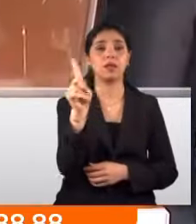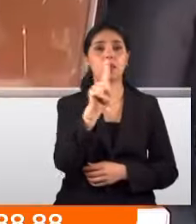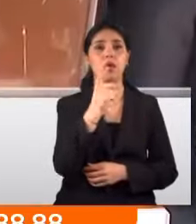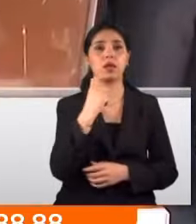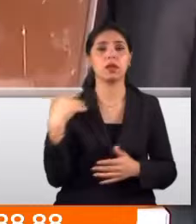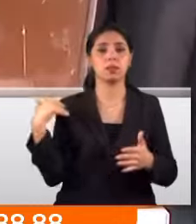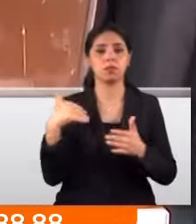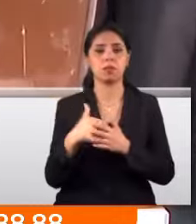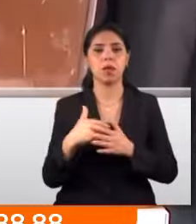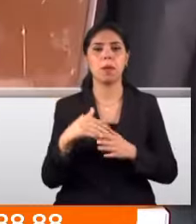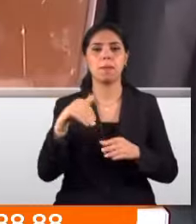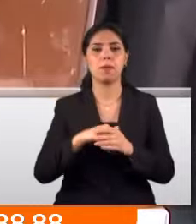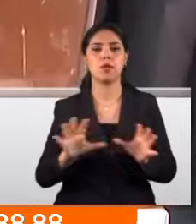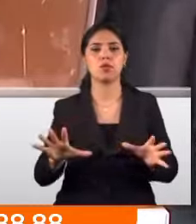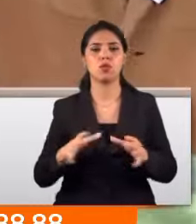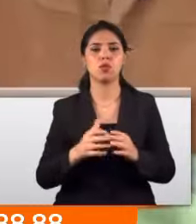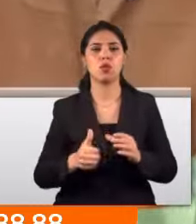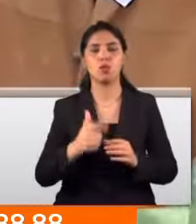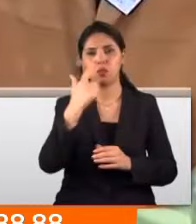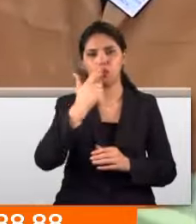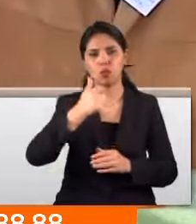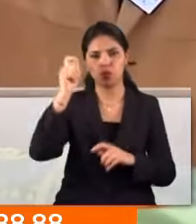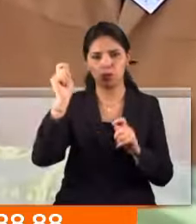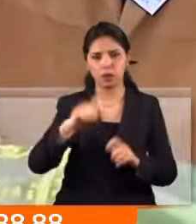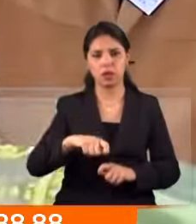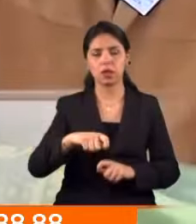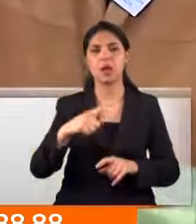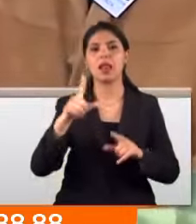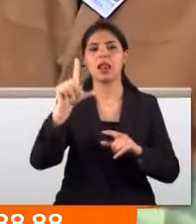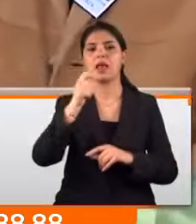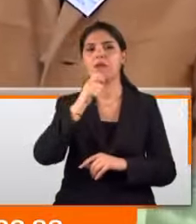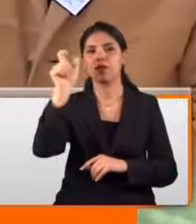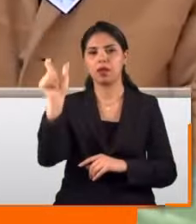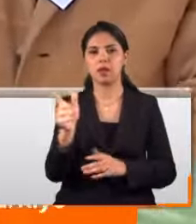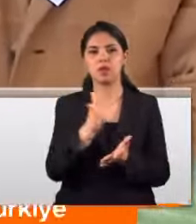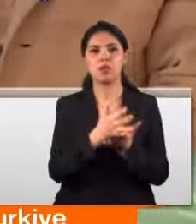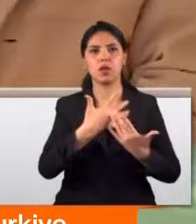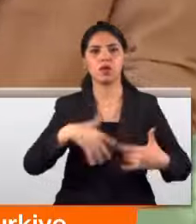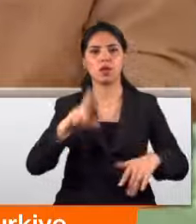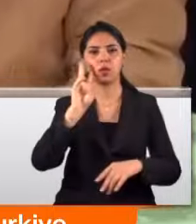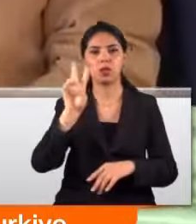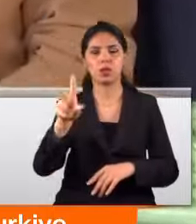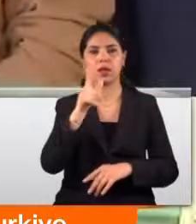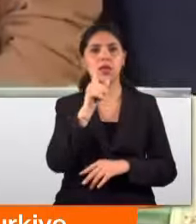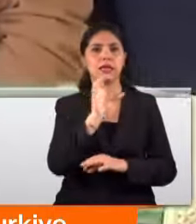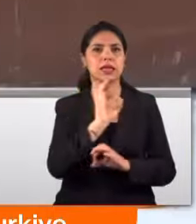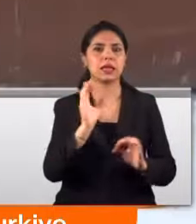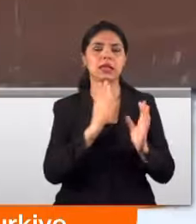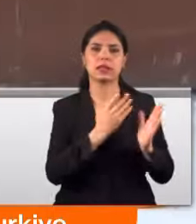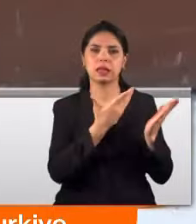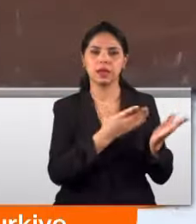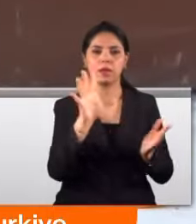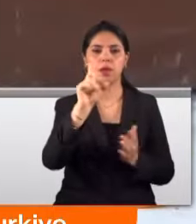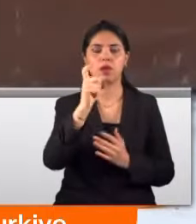grup müdürlüğü yapan Levent Bayraktar'ın Kocatepe Camii'ndeki cenaze töreninde çıktı ortaya. Ancak sessizliğini korudu.